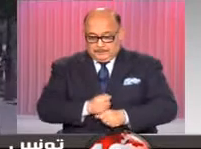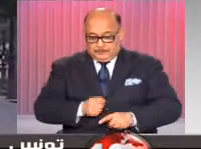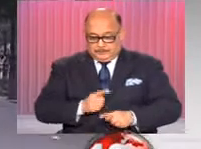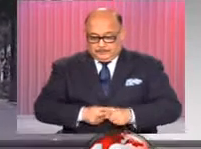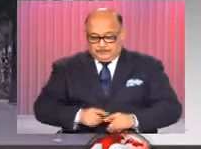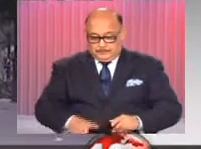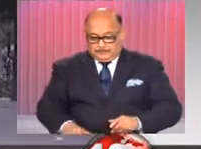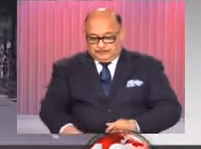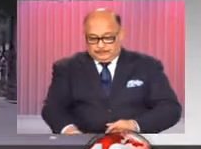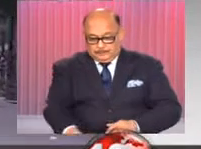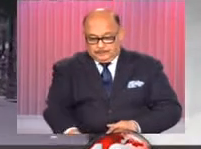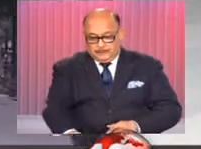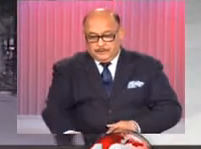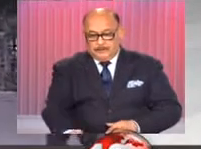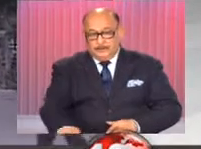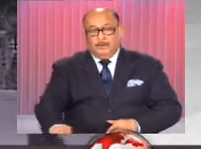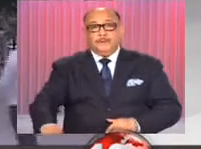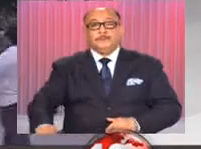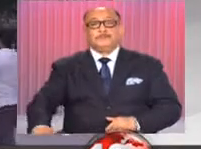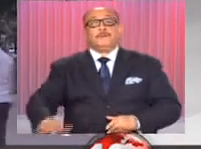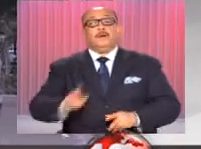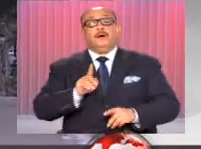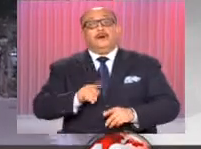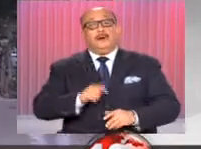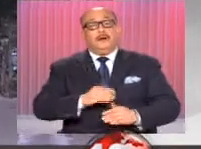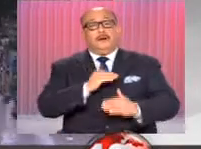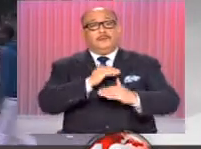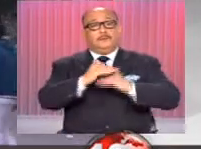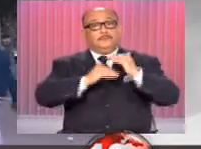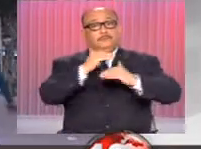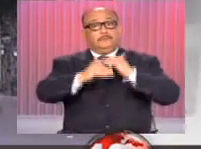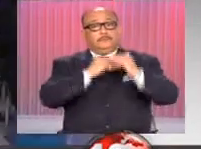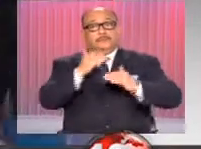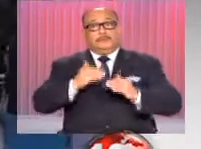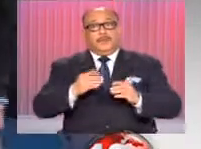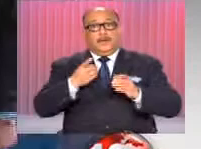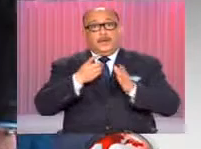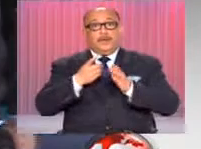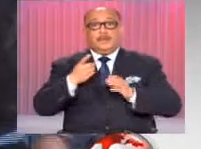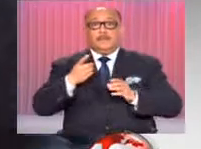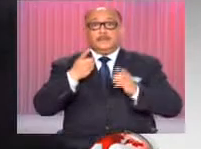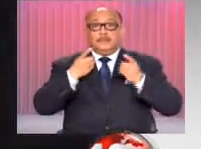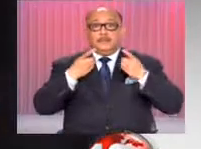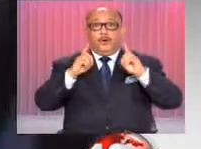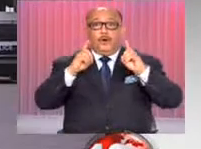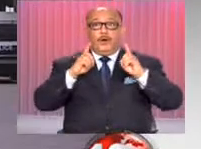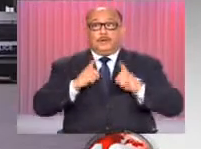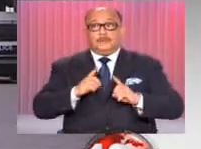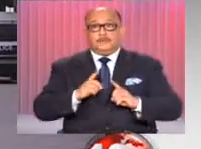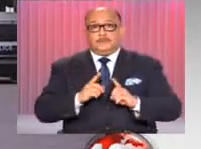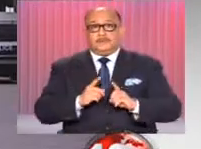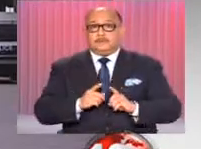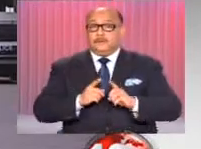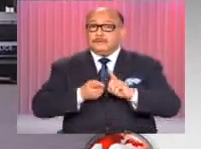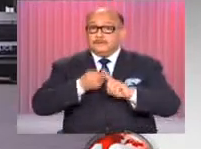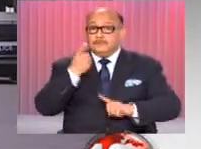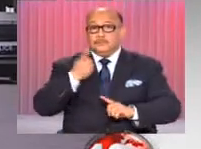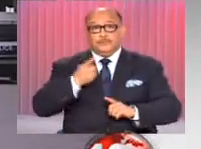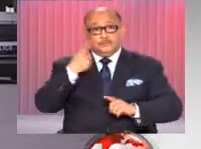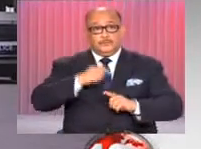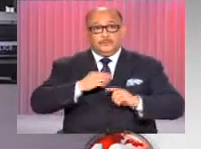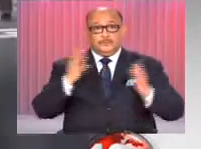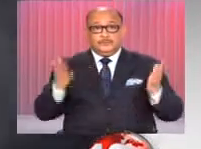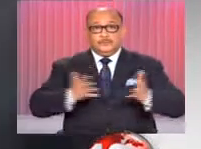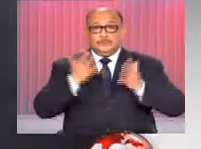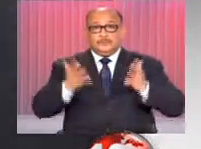أسراره، تتجه الأنظار اليوم إلى المسار الحكومي الذي ما زال يلفه الغموض، حيث لم يتحدد بعد وبشكل نهائي من